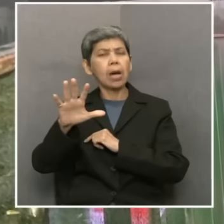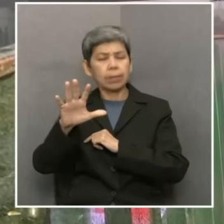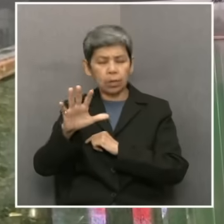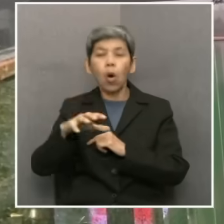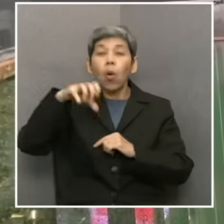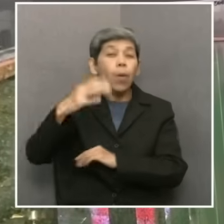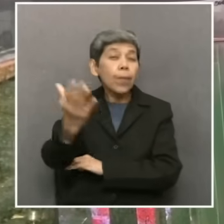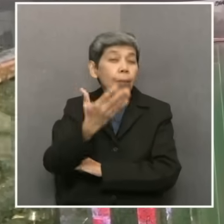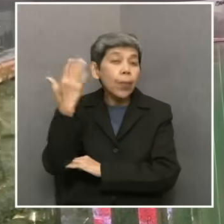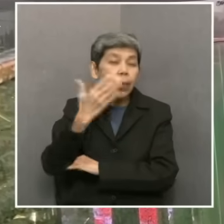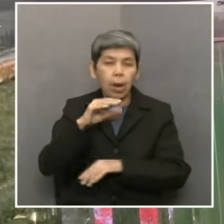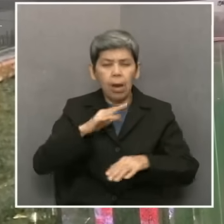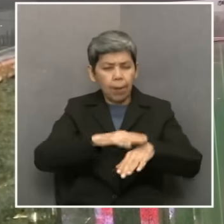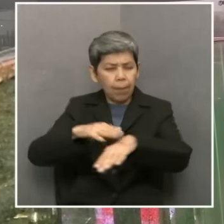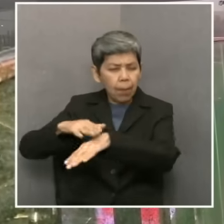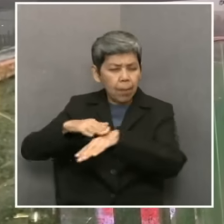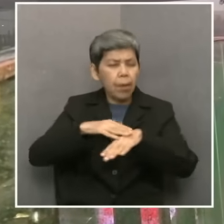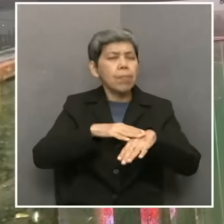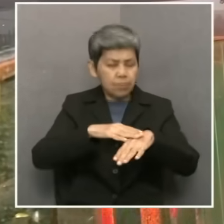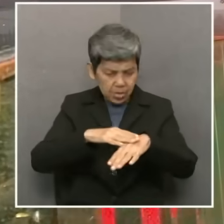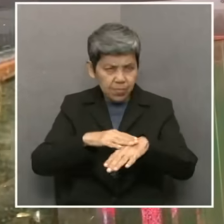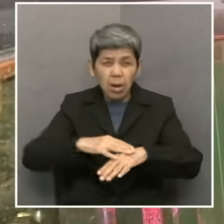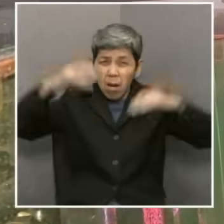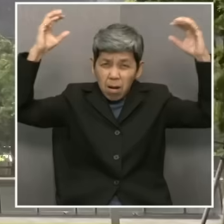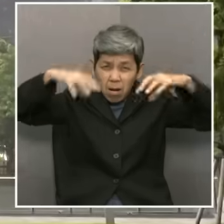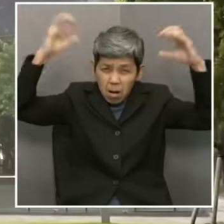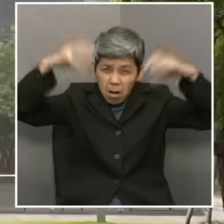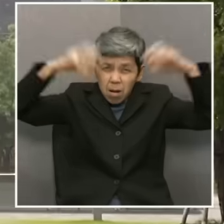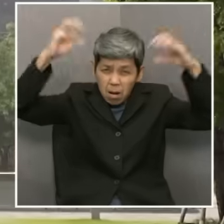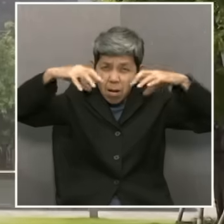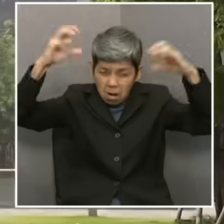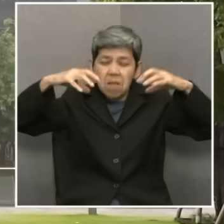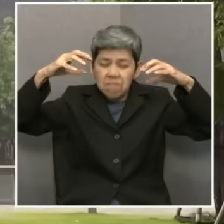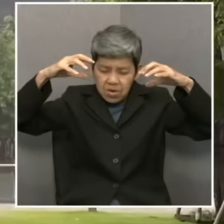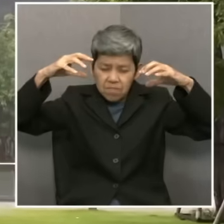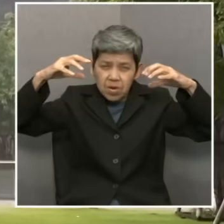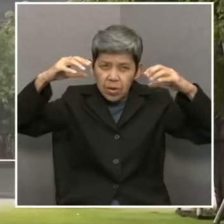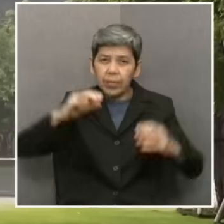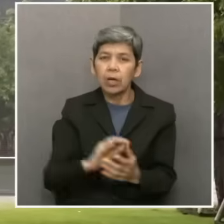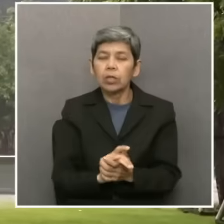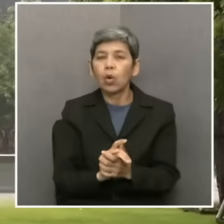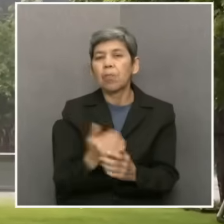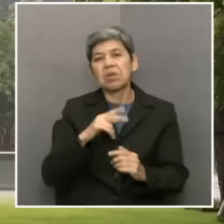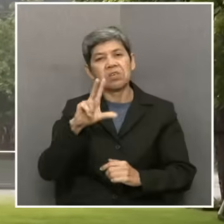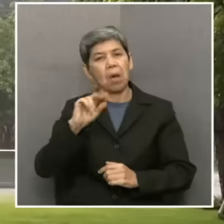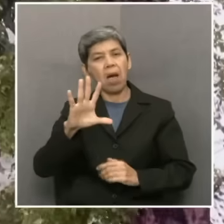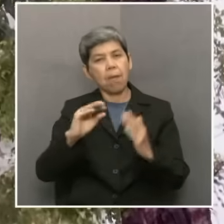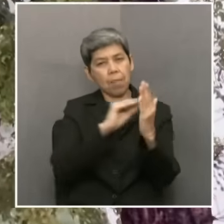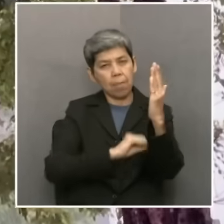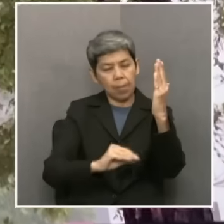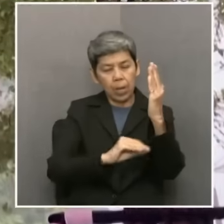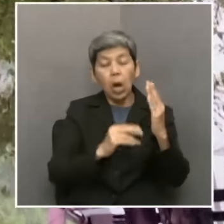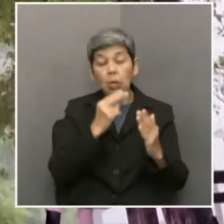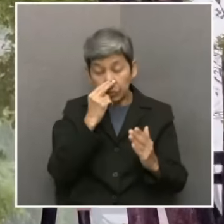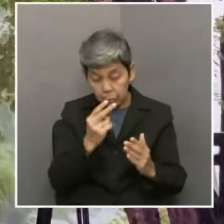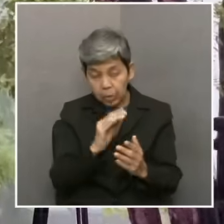อุตุยงวิทยาประกาศเตือนล่วงหน้าจะมีฝนตกหนักถึงหนักมากบางพื้นที่ใน 35จังหวัดโดยภาพรวม